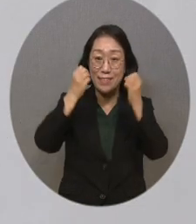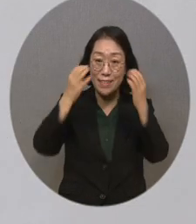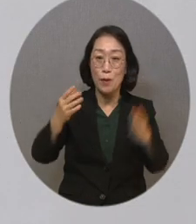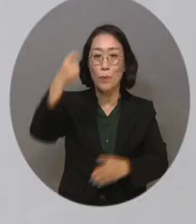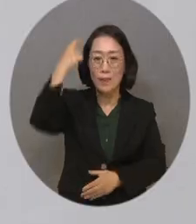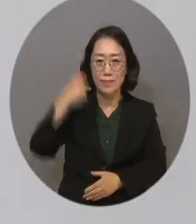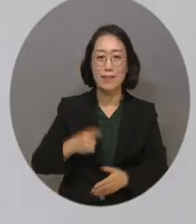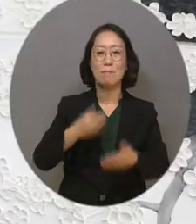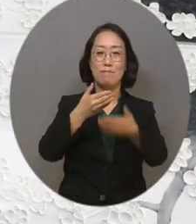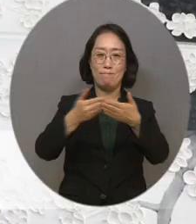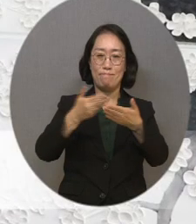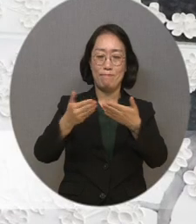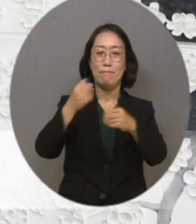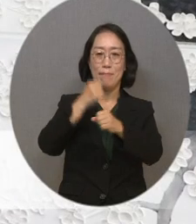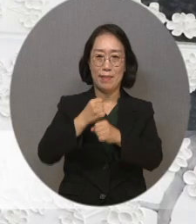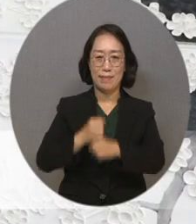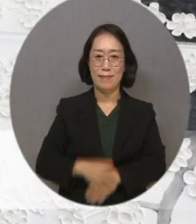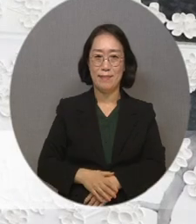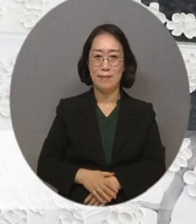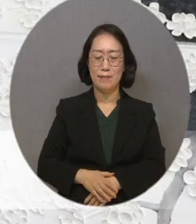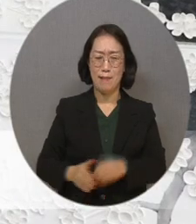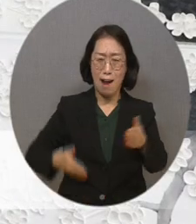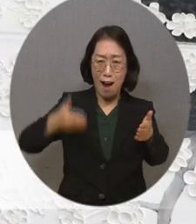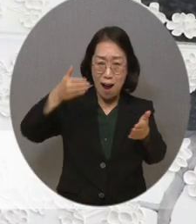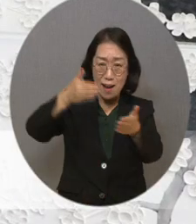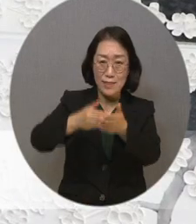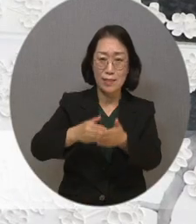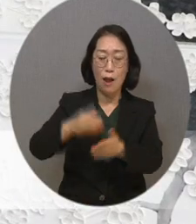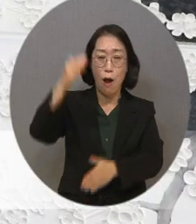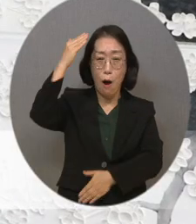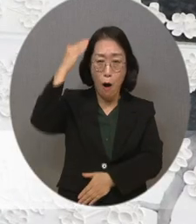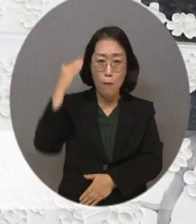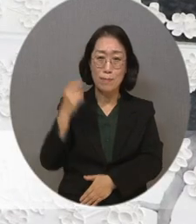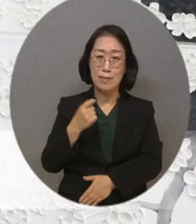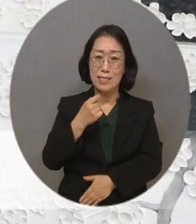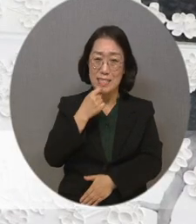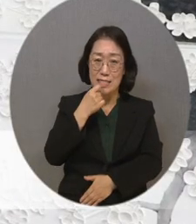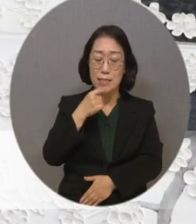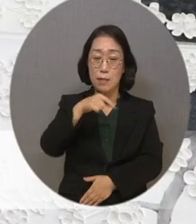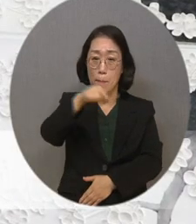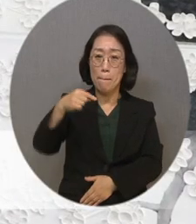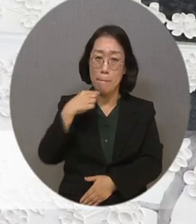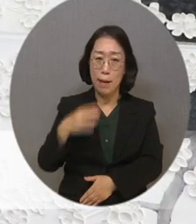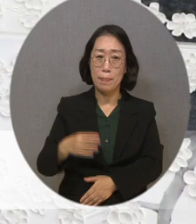표현했습니다. 지금까지 내려온 것이 전 먹선으로만 이런 것인데 자꾸 거기에